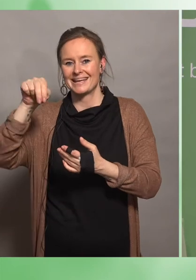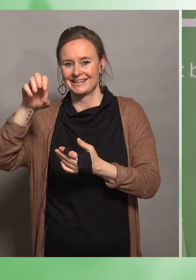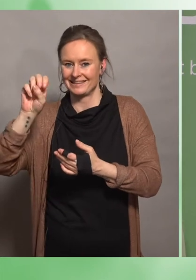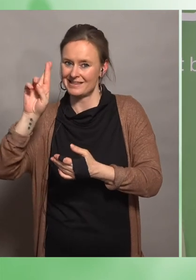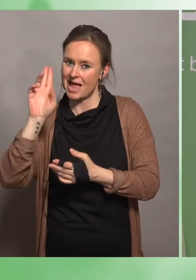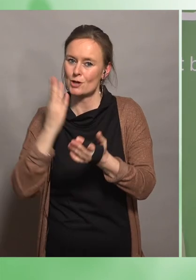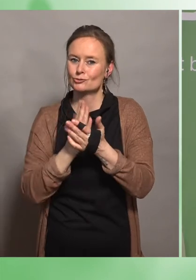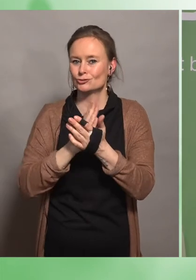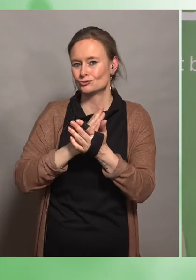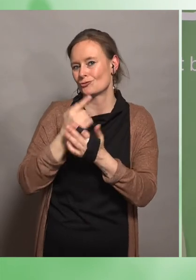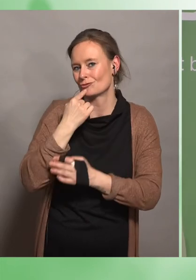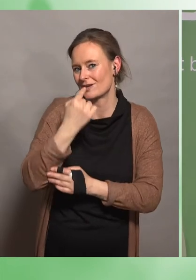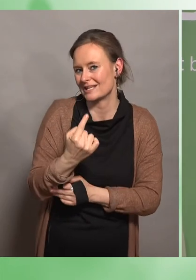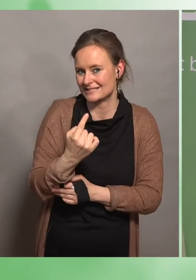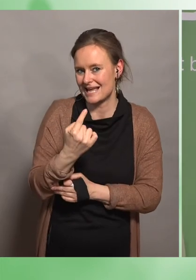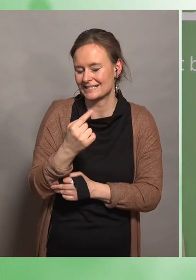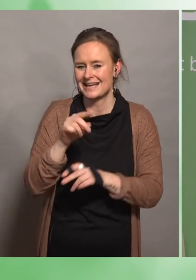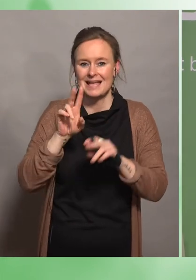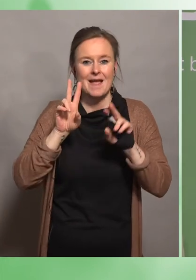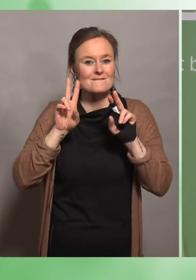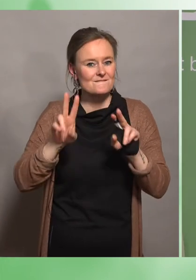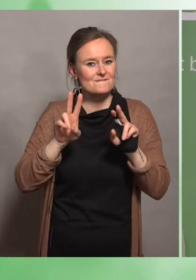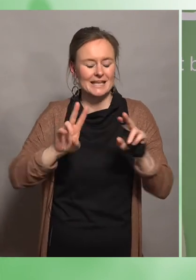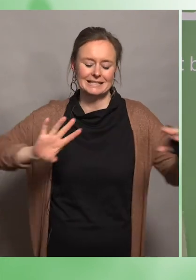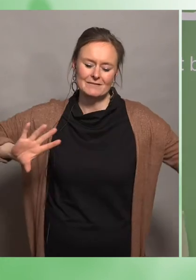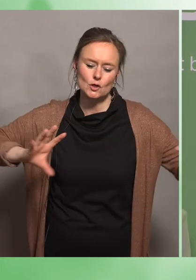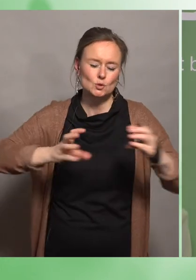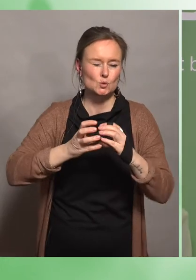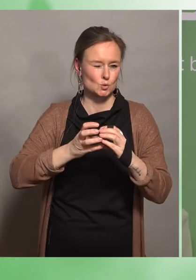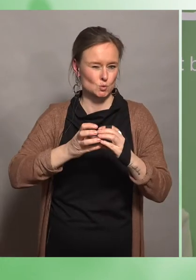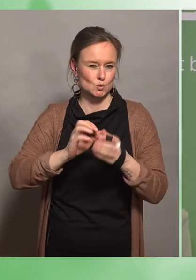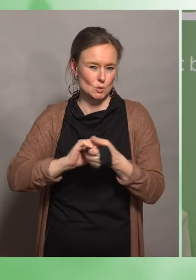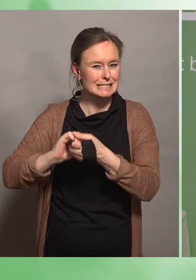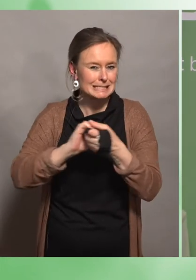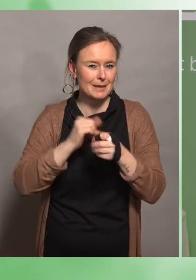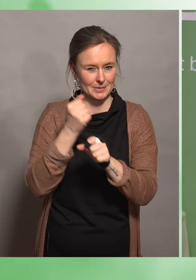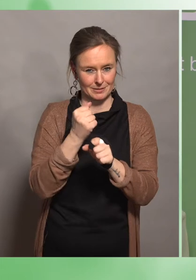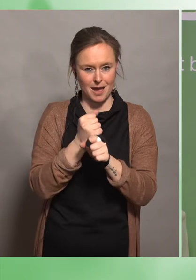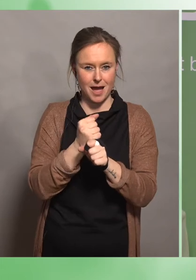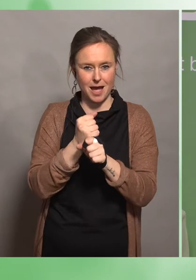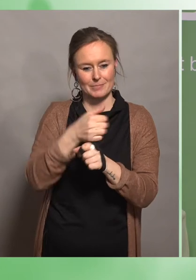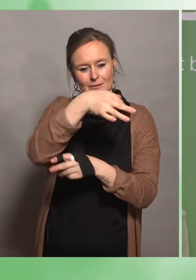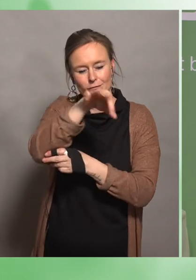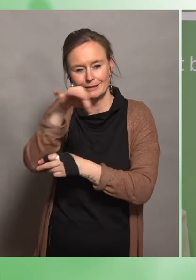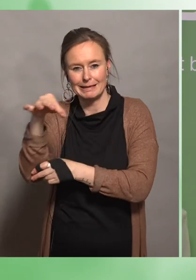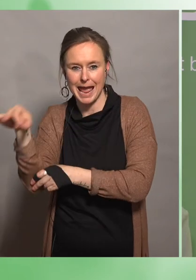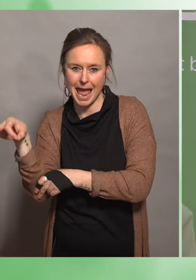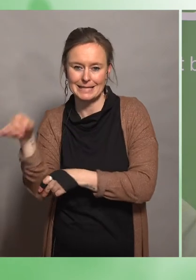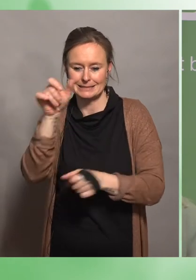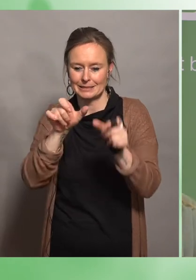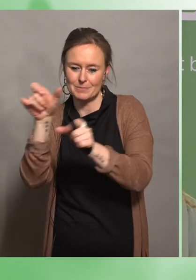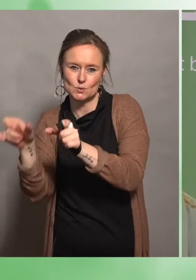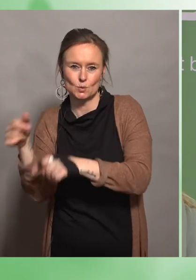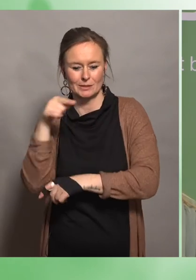zusammenfassend, also es geht wirklich um diese Zusammenarbeit von den einzelnen Stakeholdern, die dabei sind. Eine sehr,